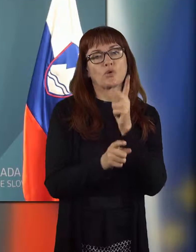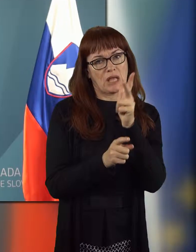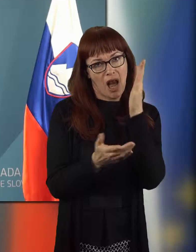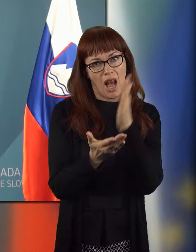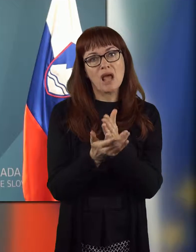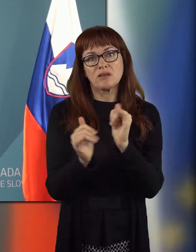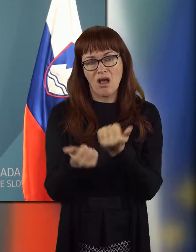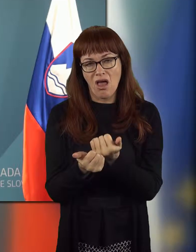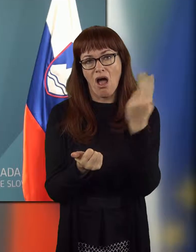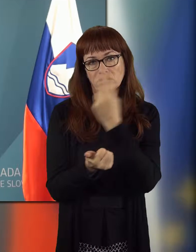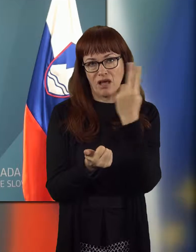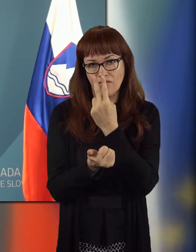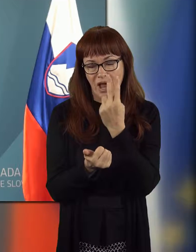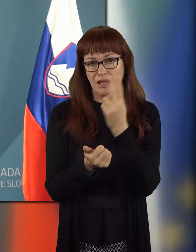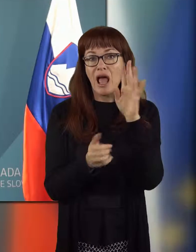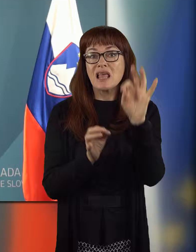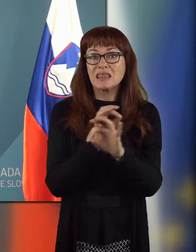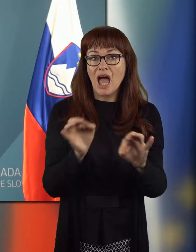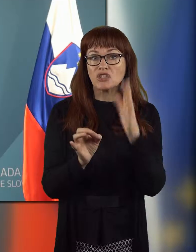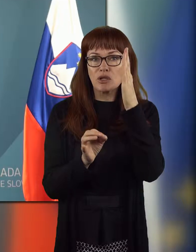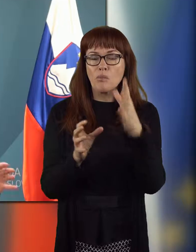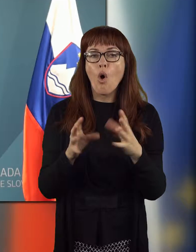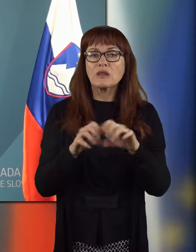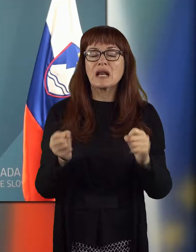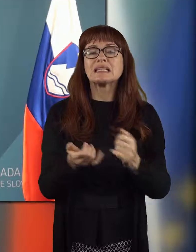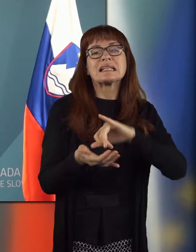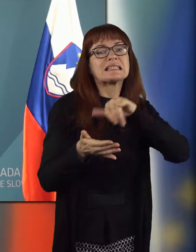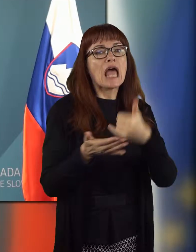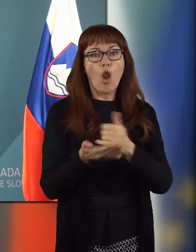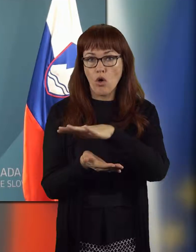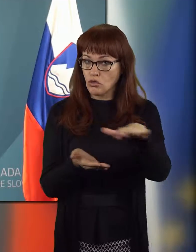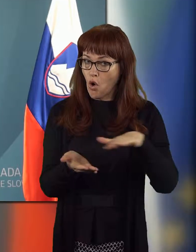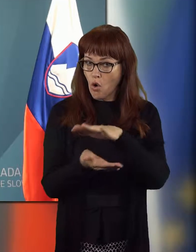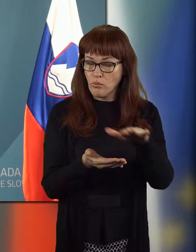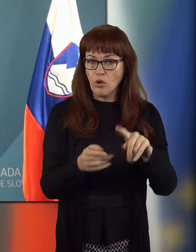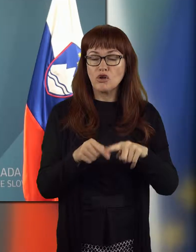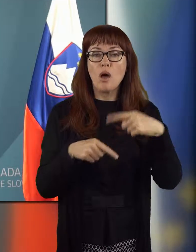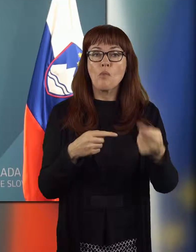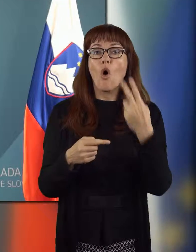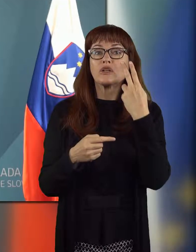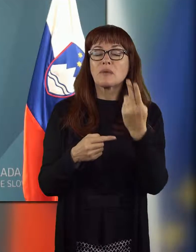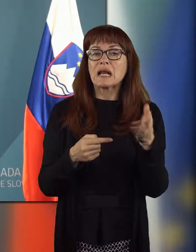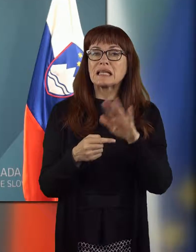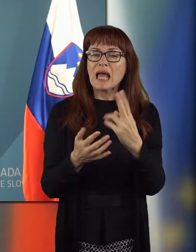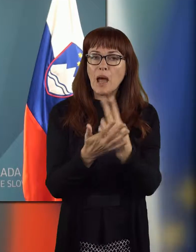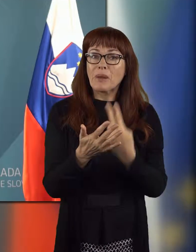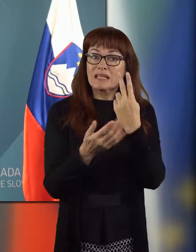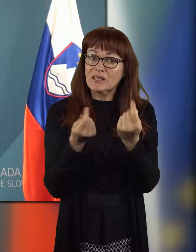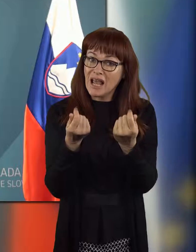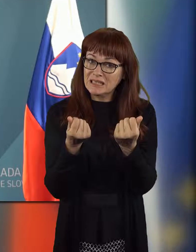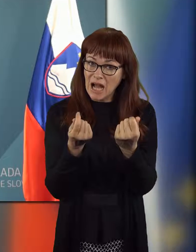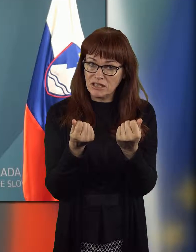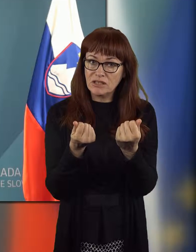Tudi elektrika sodi sem, seveda. Bo pa načrt bo narejen za celotno območje, potem pa glede na